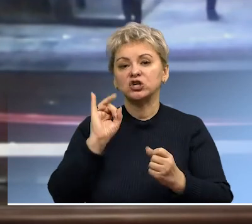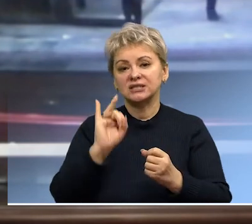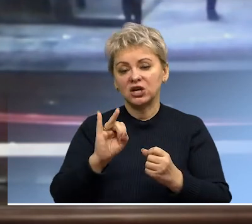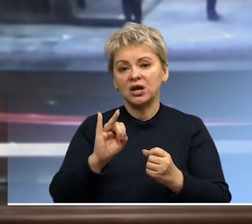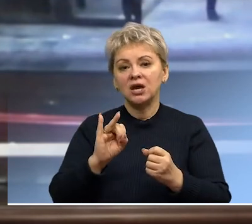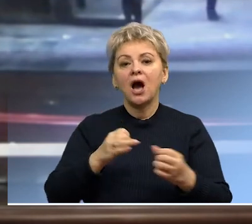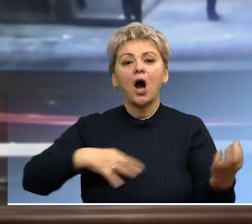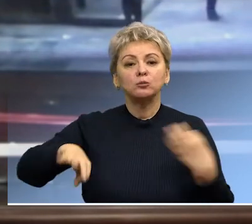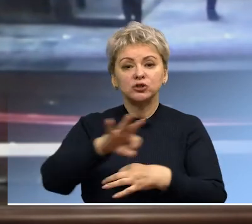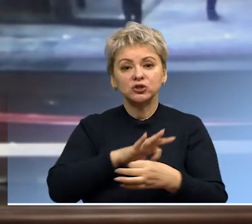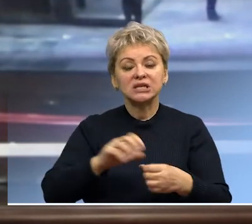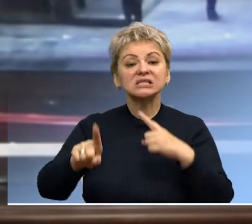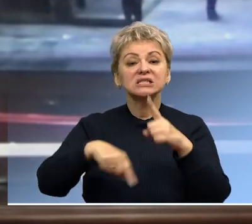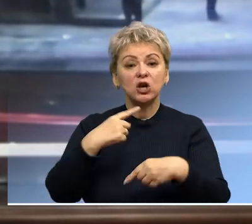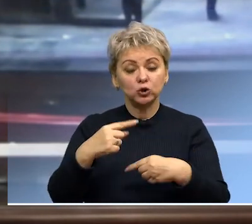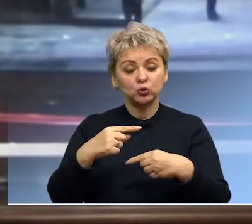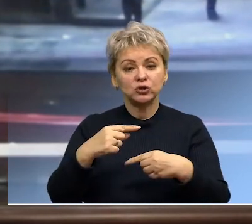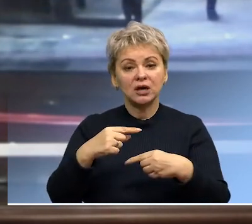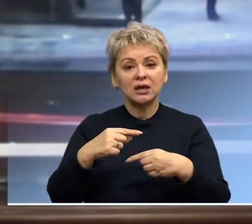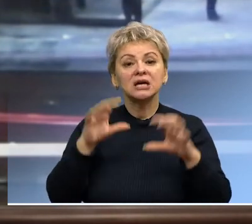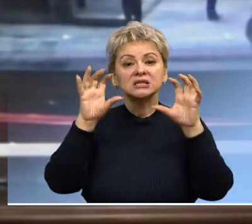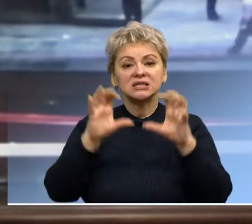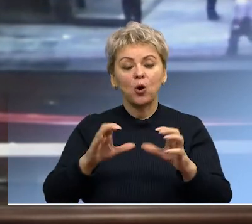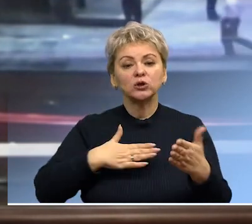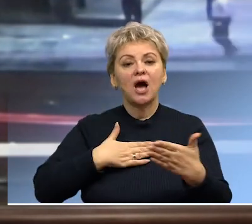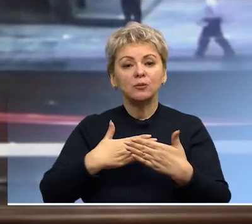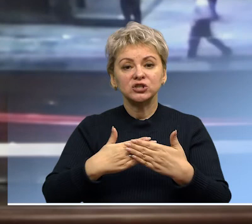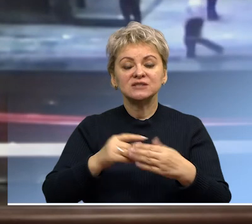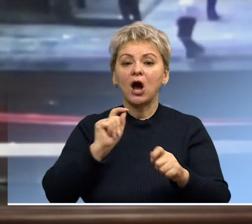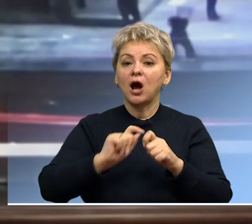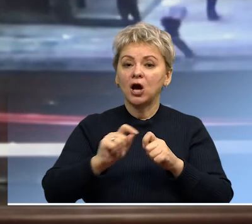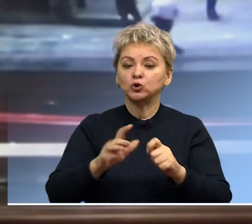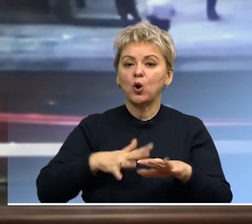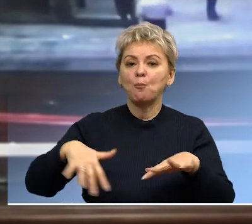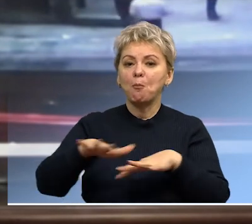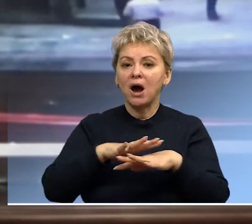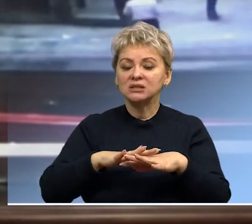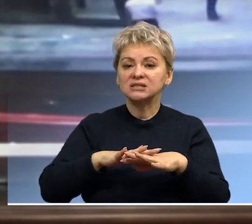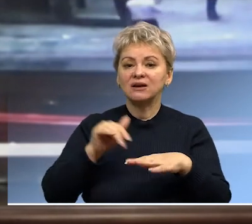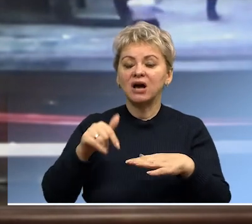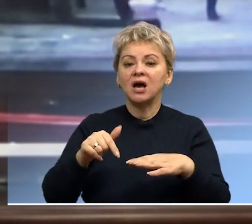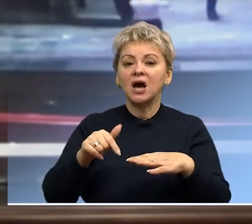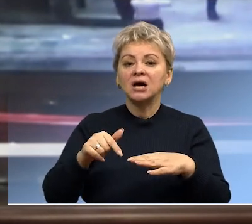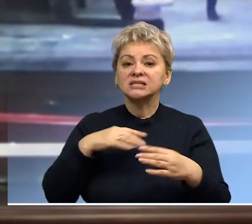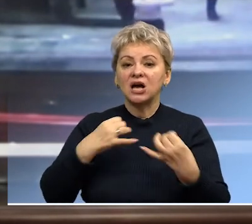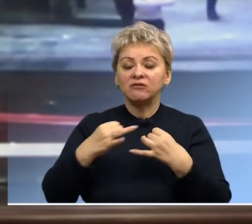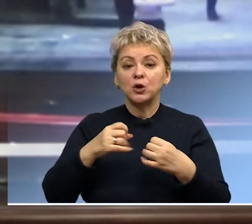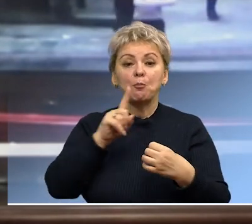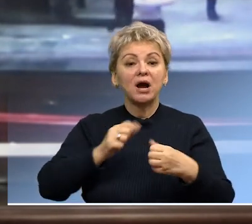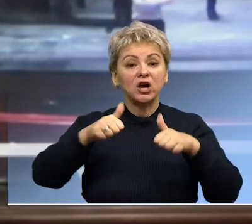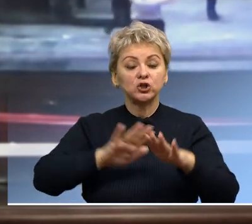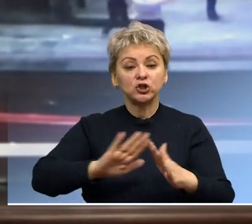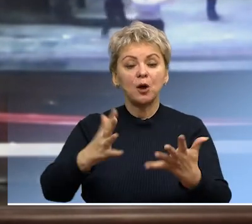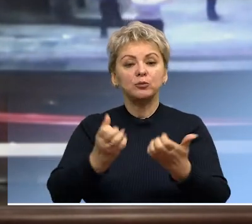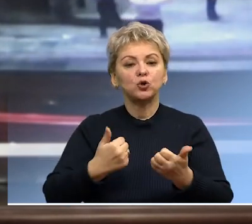встречаться и общаться. Следующее. Закон об общественном контроле. Массу раз говорили, пока решение